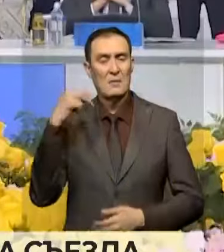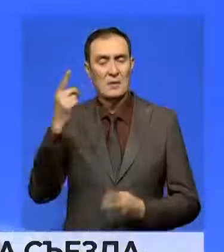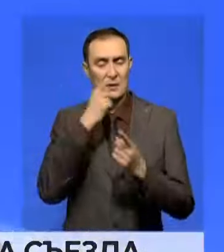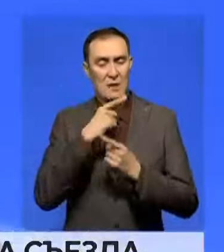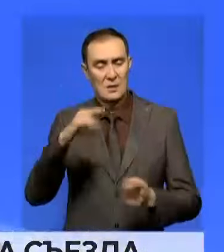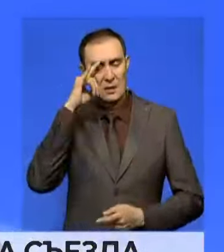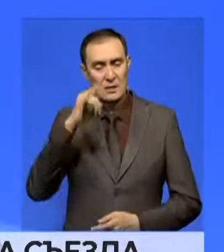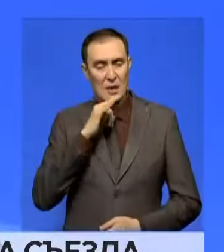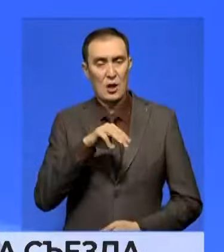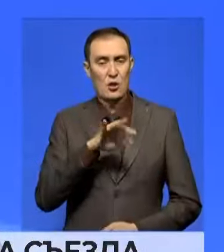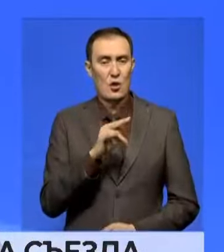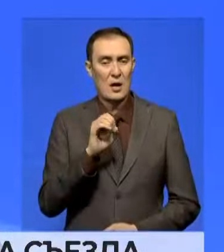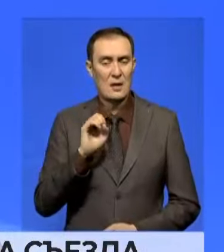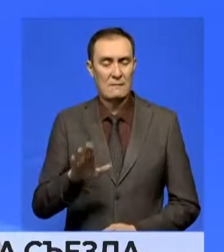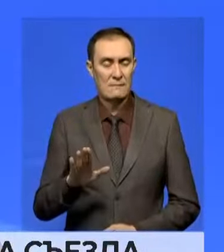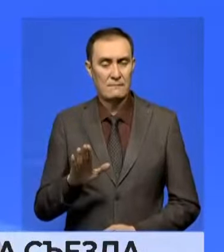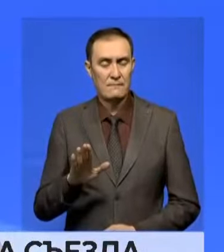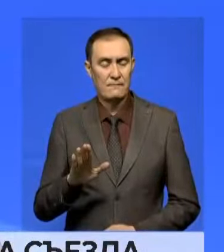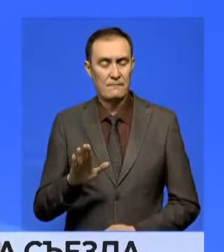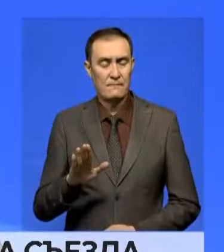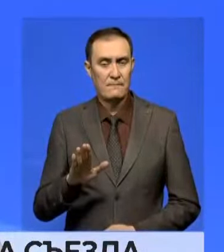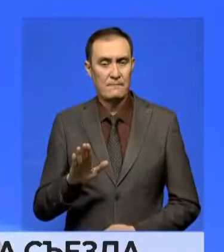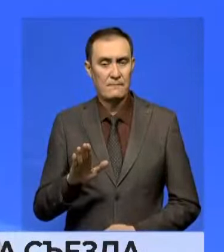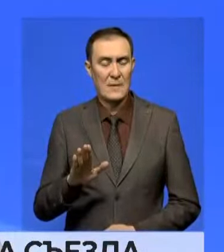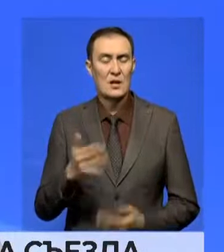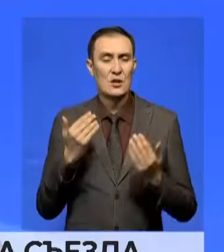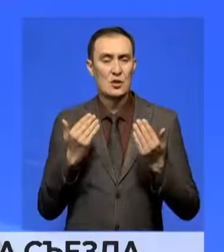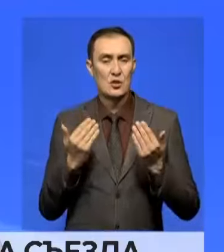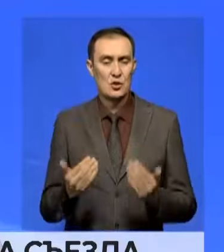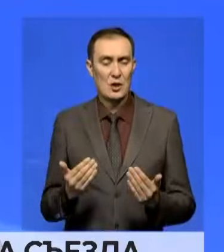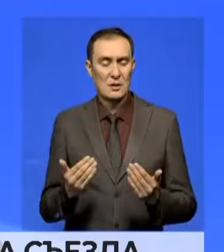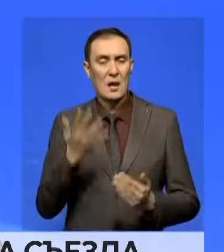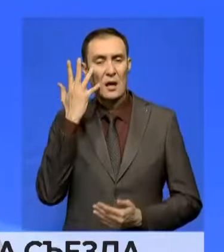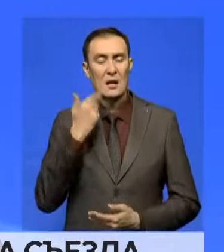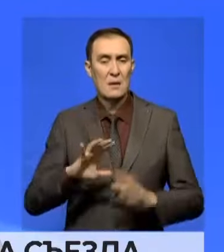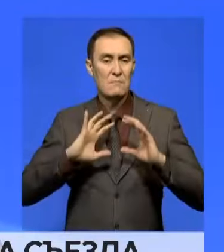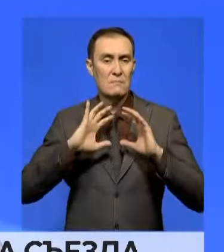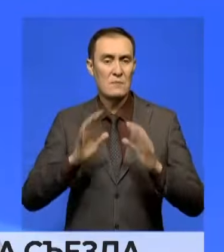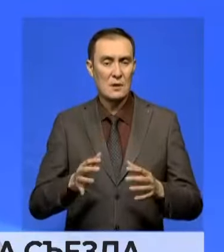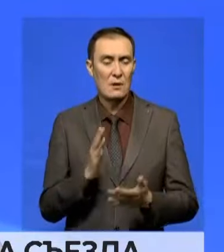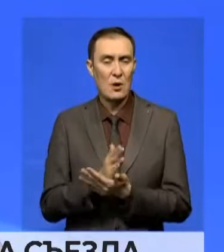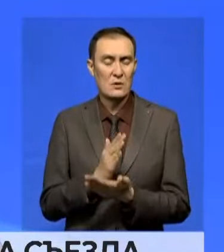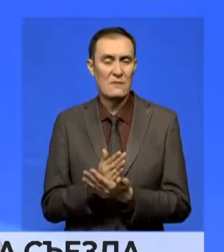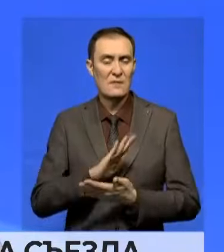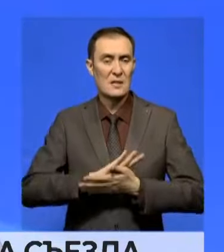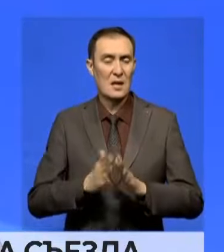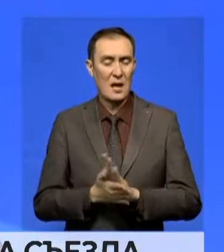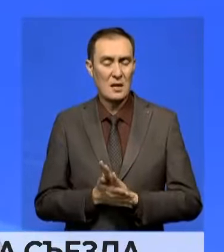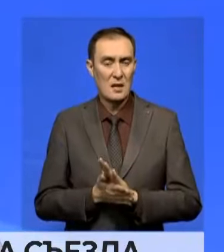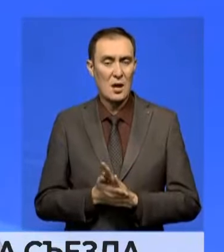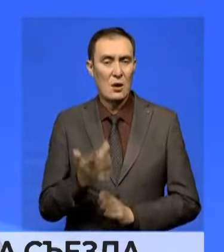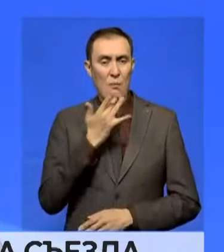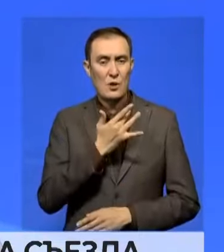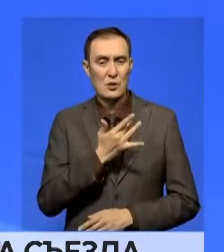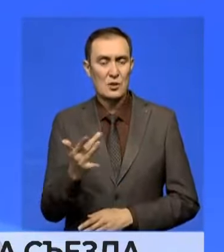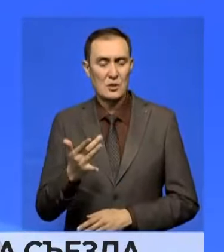Казахстана Касым-Жомарт Кемелович Токаев, сейчас, когда мир продолжает оставаться в состоянии